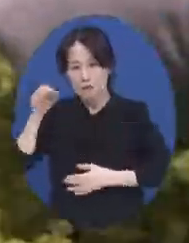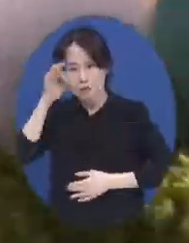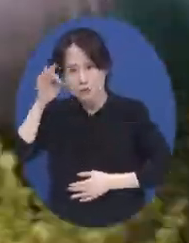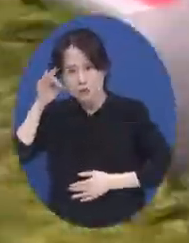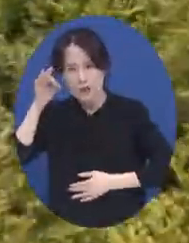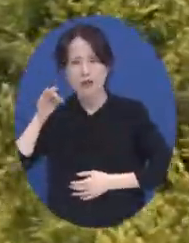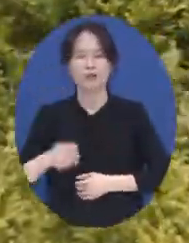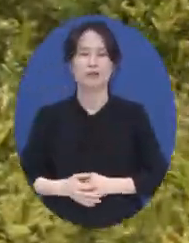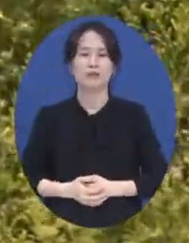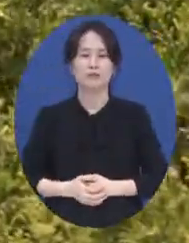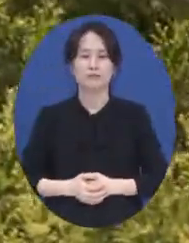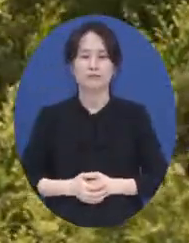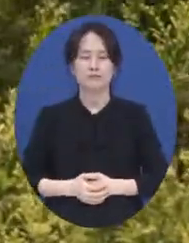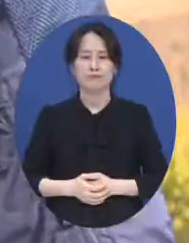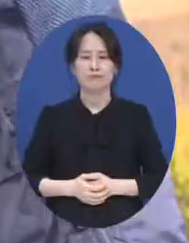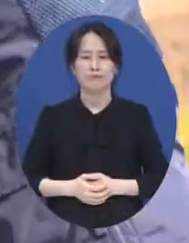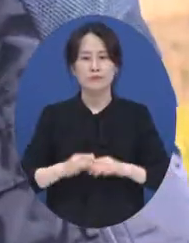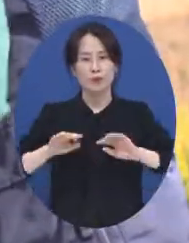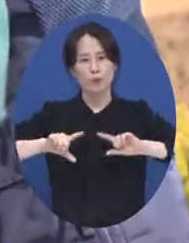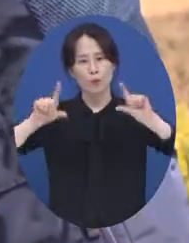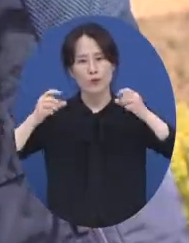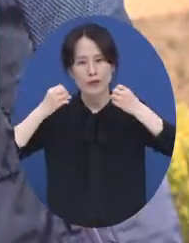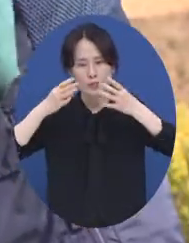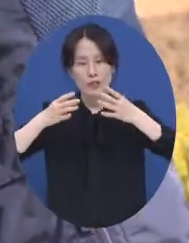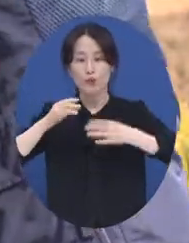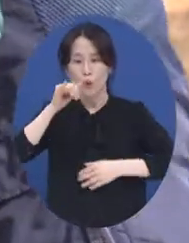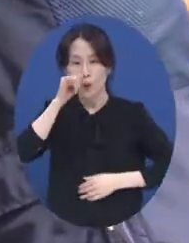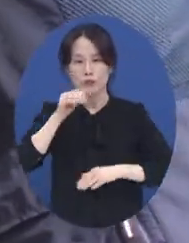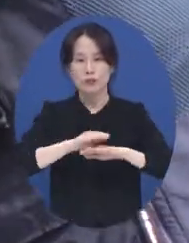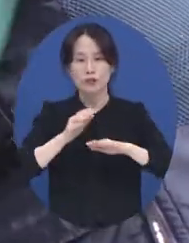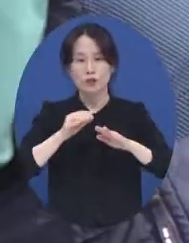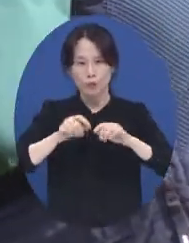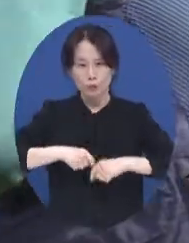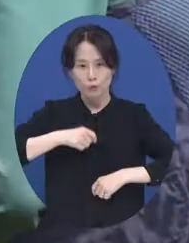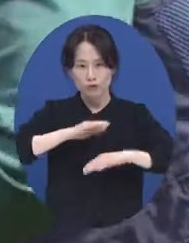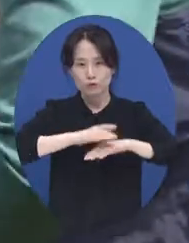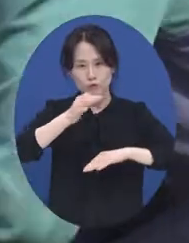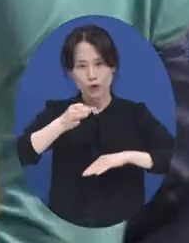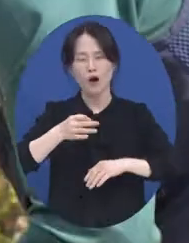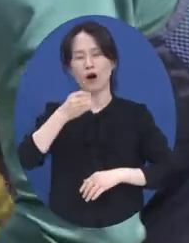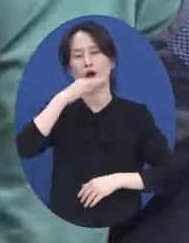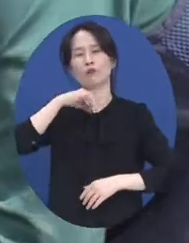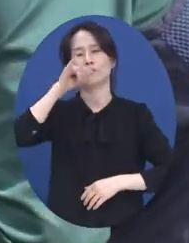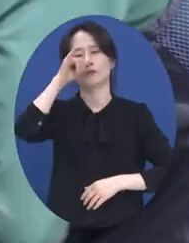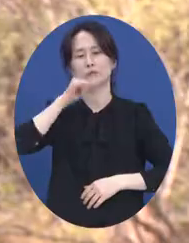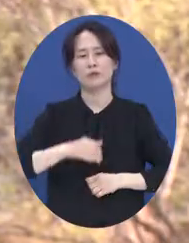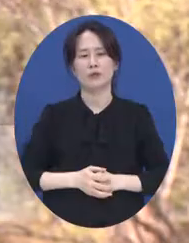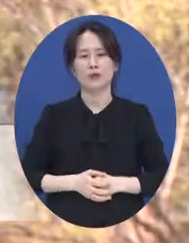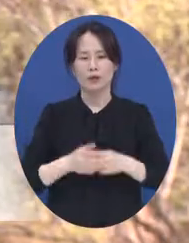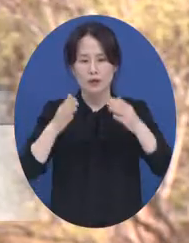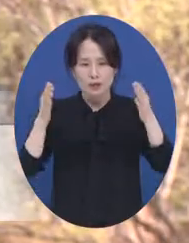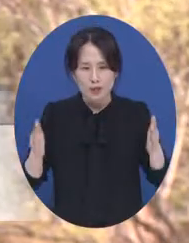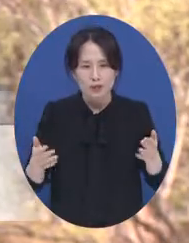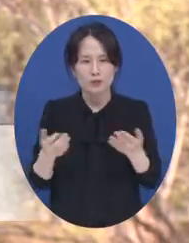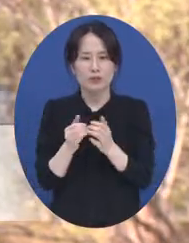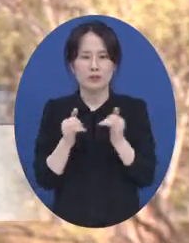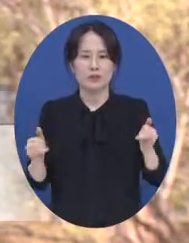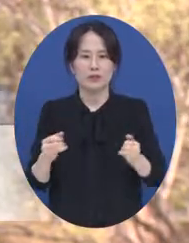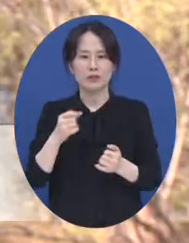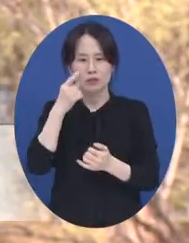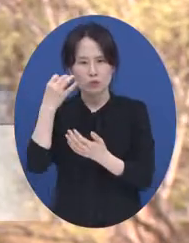새로운 일자리를 찾아 다녀야 하지만 그나마 우래 새로 도입된 공정 수당이 위안이 됩니다 길 안될 공부